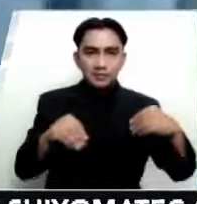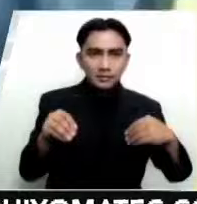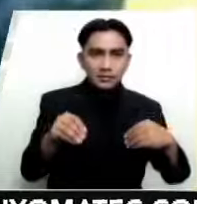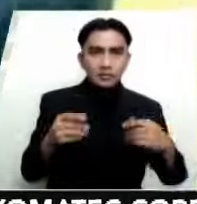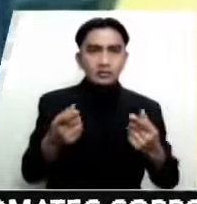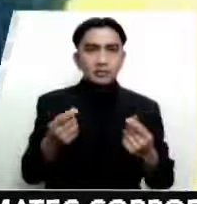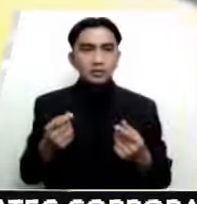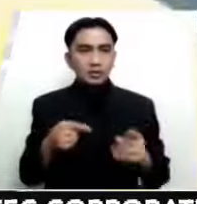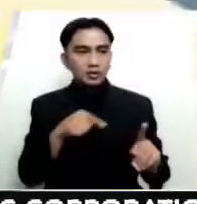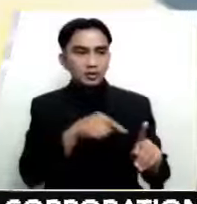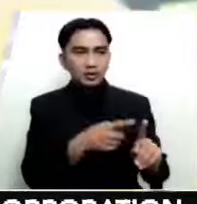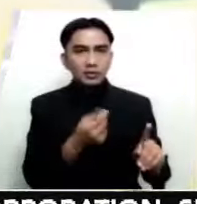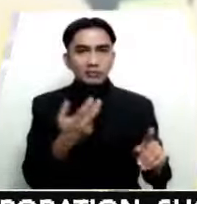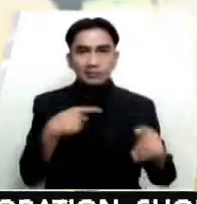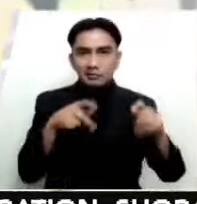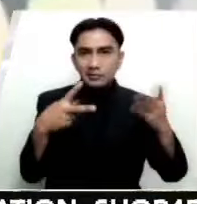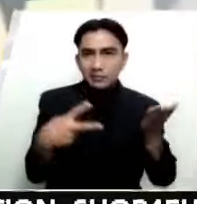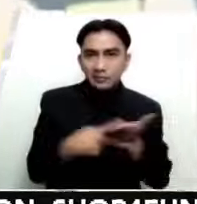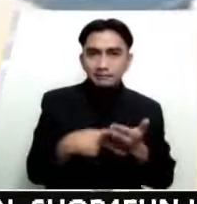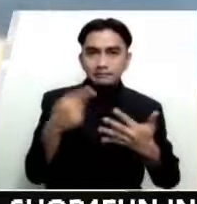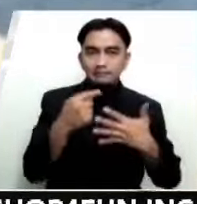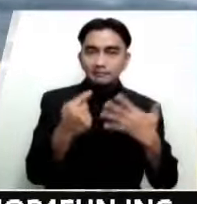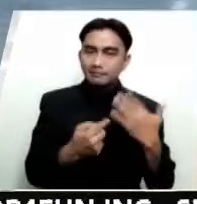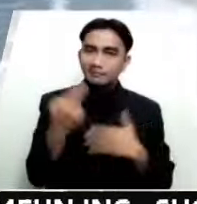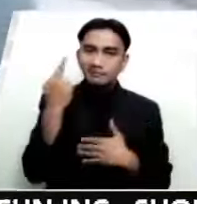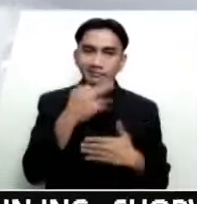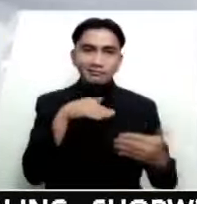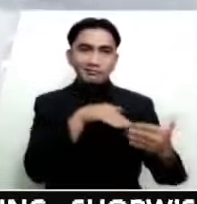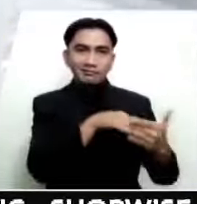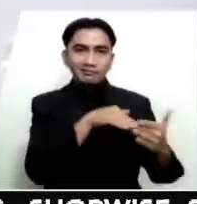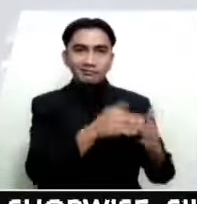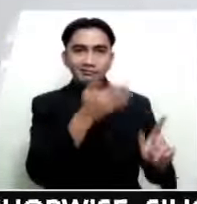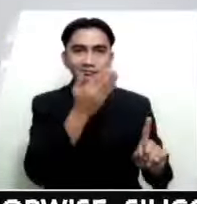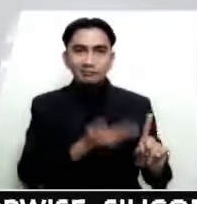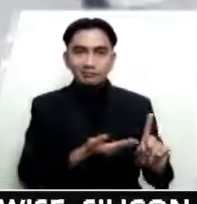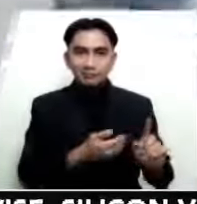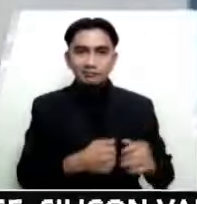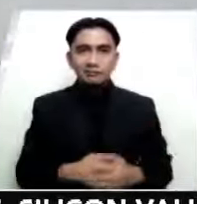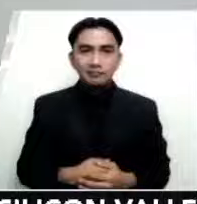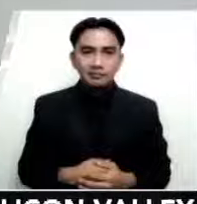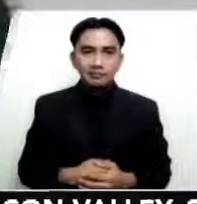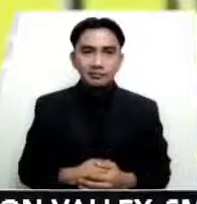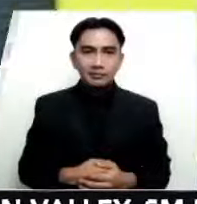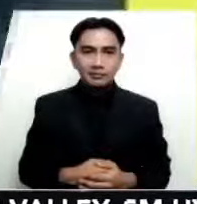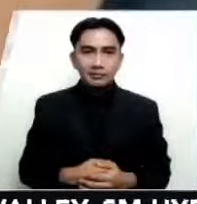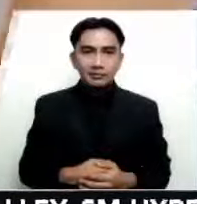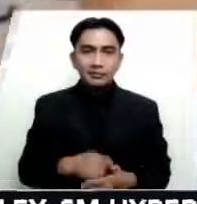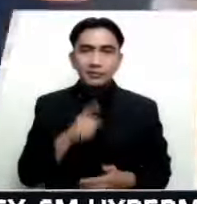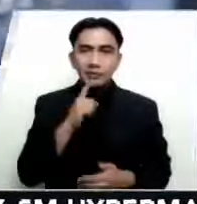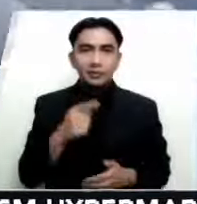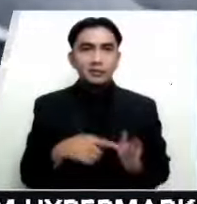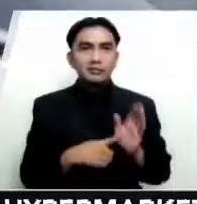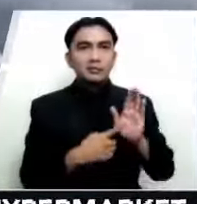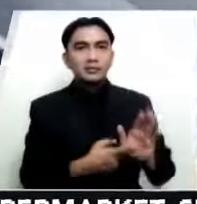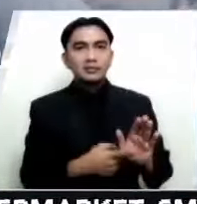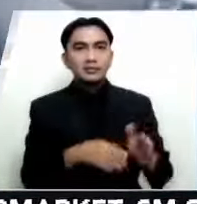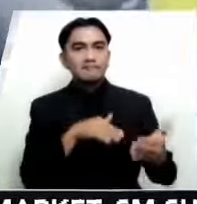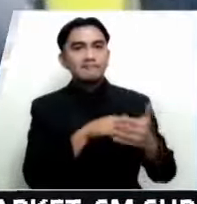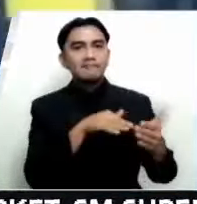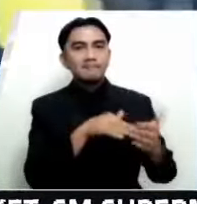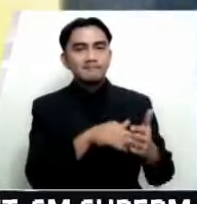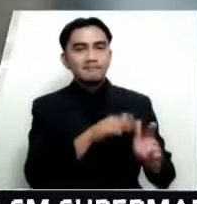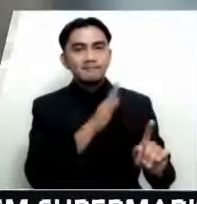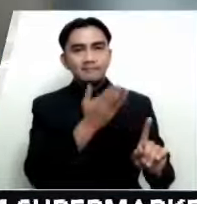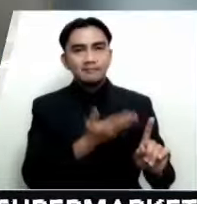and to assert their dominance again, pinapaiting nila yung abuse dun sa babae. Turok ka na lang sa kanila, madam.